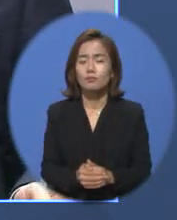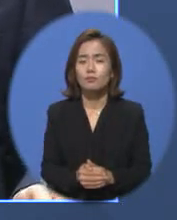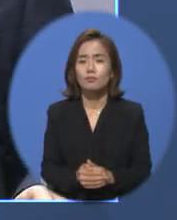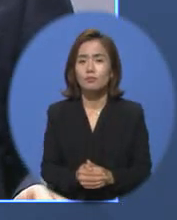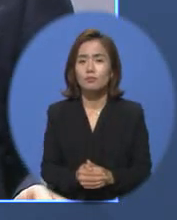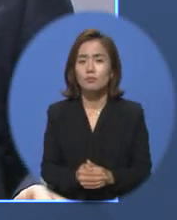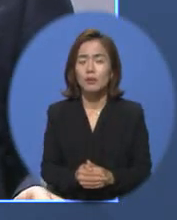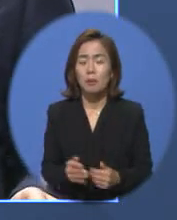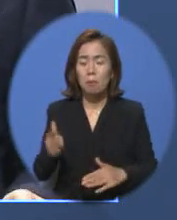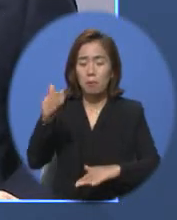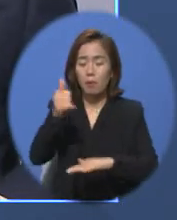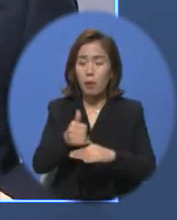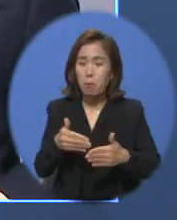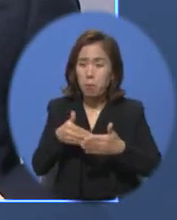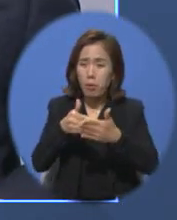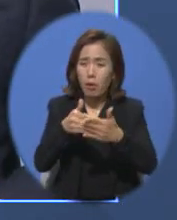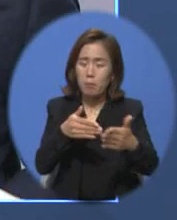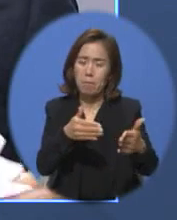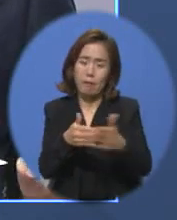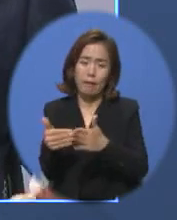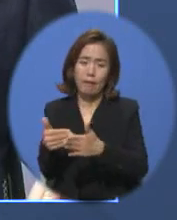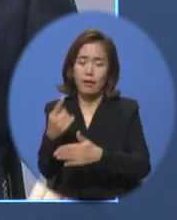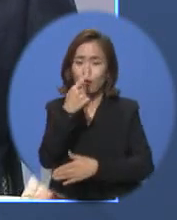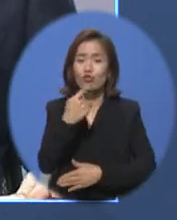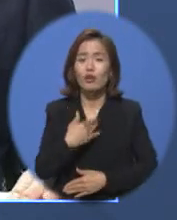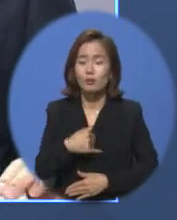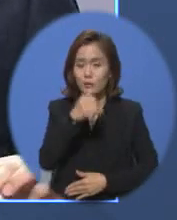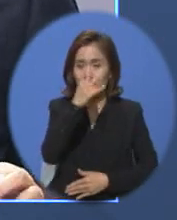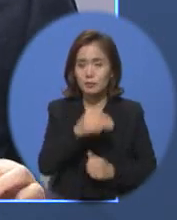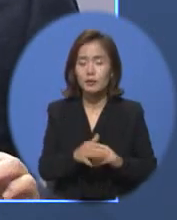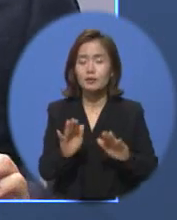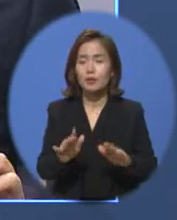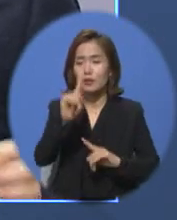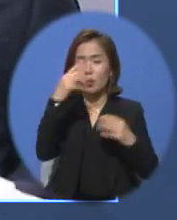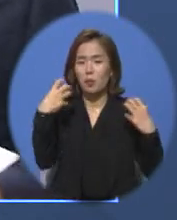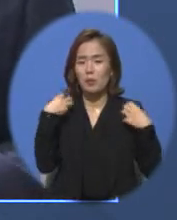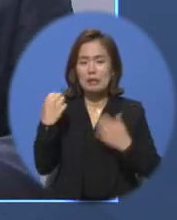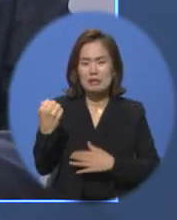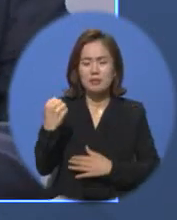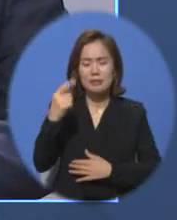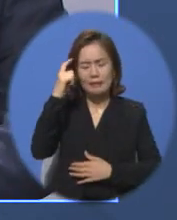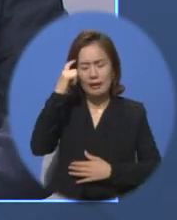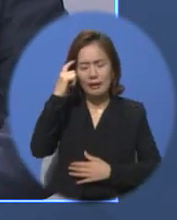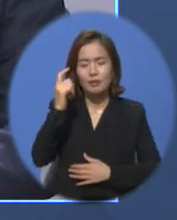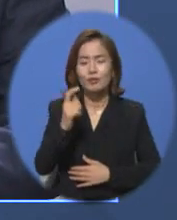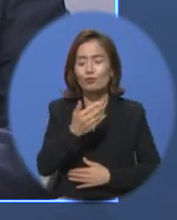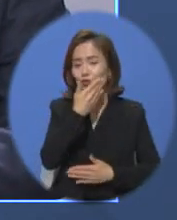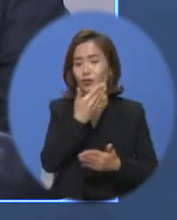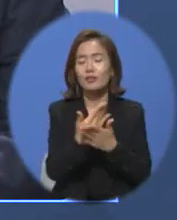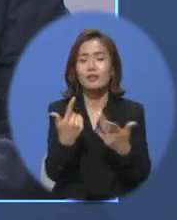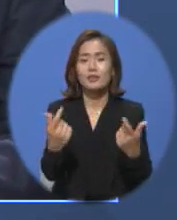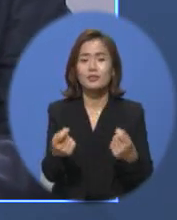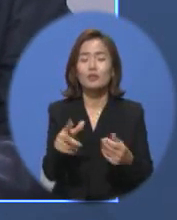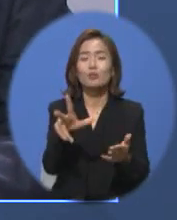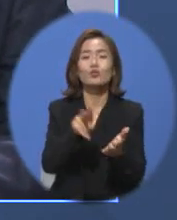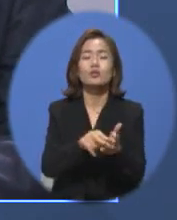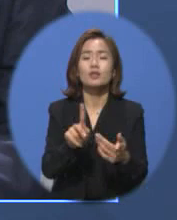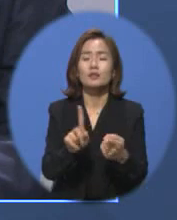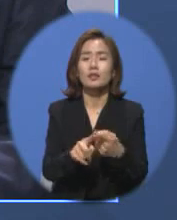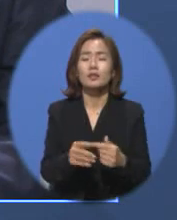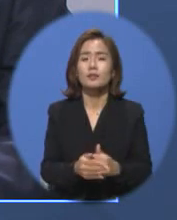제대로추진되지못해결국무산된것으로알고있습니다. 사실,저는정부의 의지가가장중요하다고생각합니다.